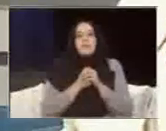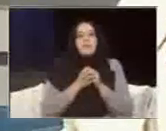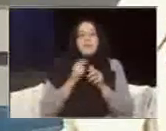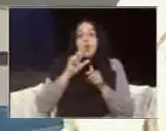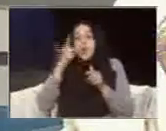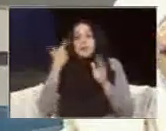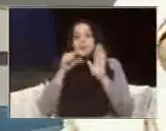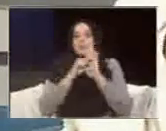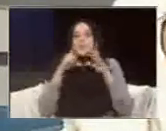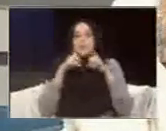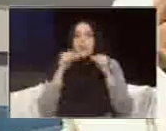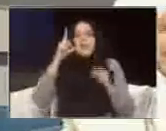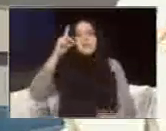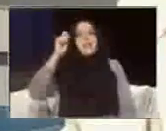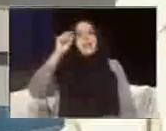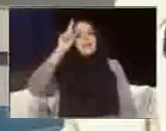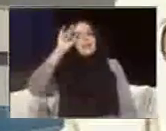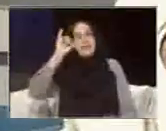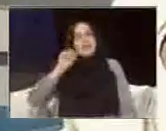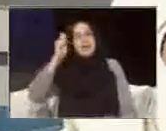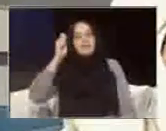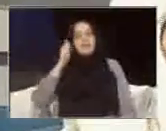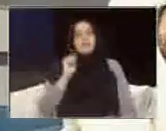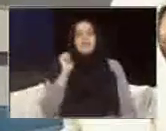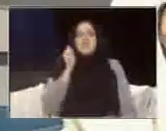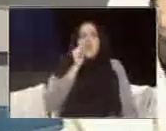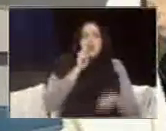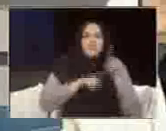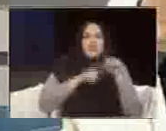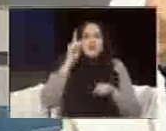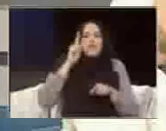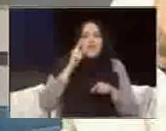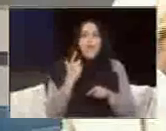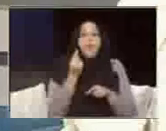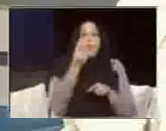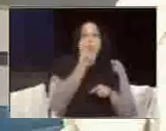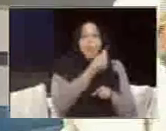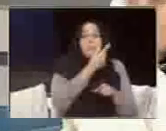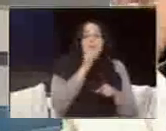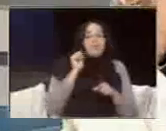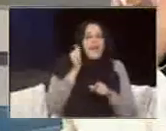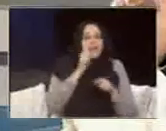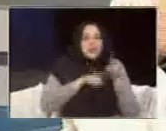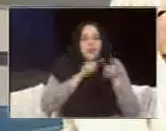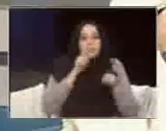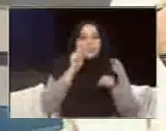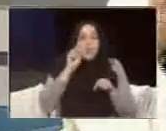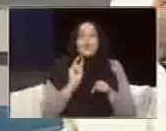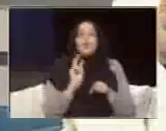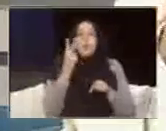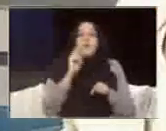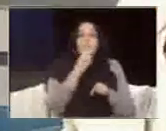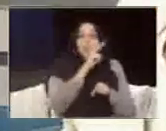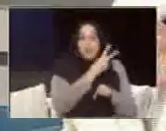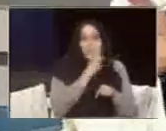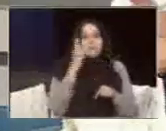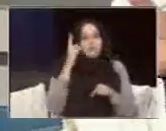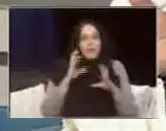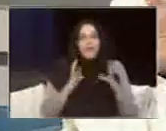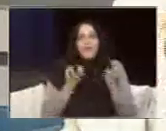زوجين، وأنتم تعلمون سادتي أن هذه الصيغة صيغة الاستغراق والشمول أي بلا استثناء، ومن كل شيء